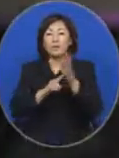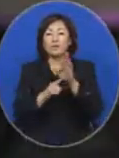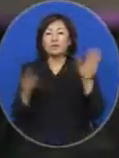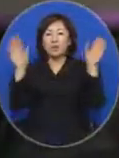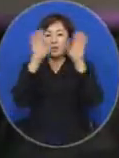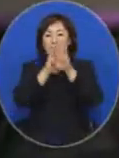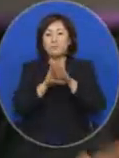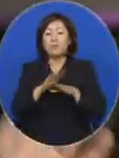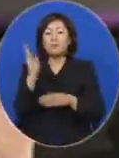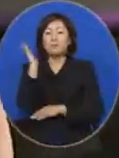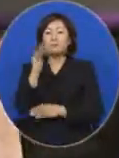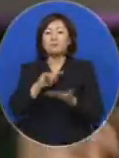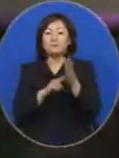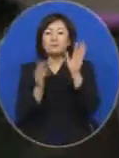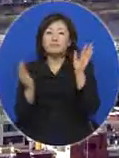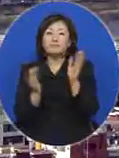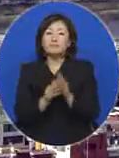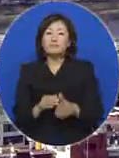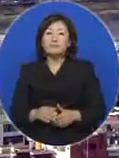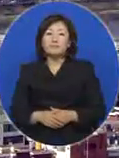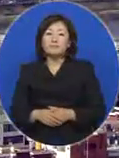봄밤의 정취를 더했습니다.